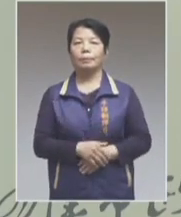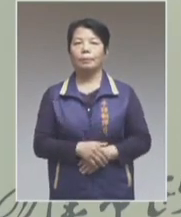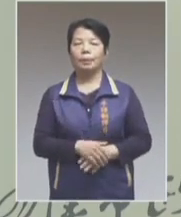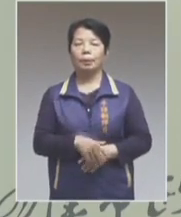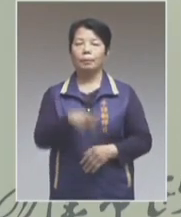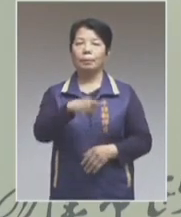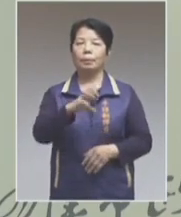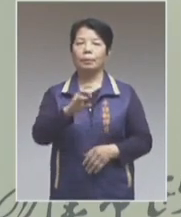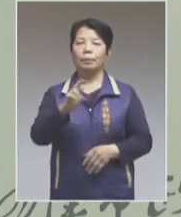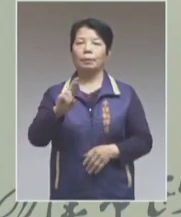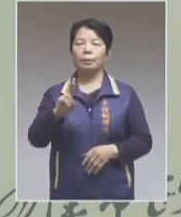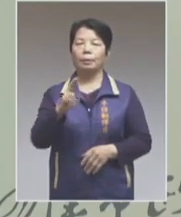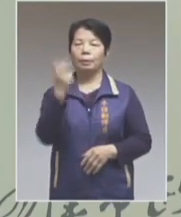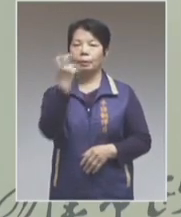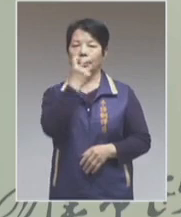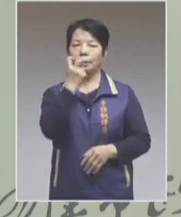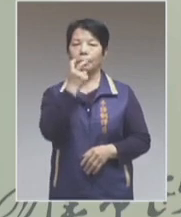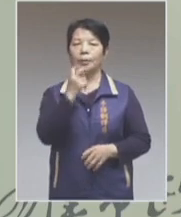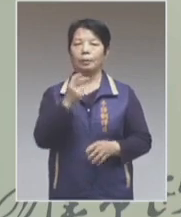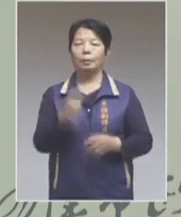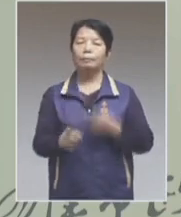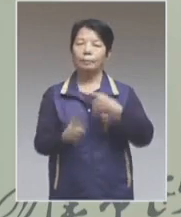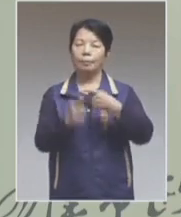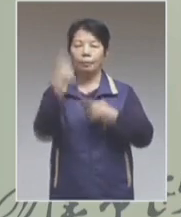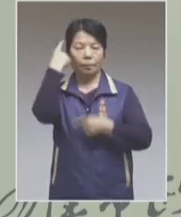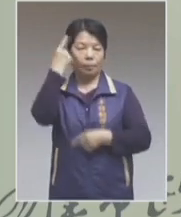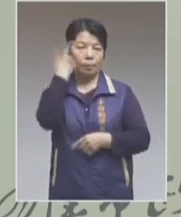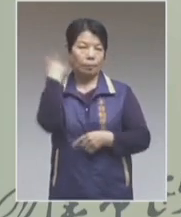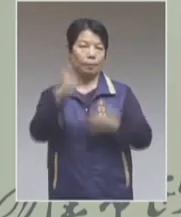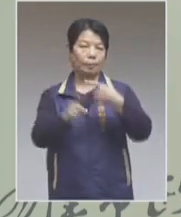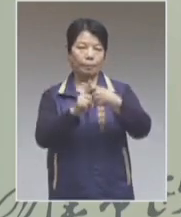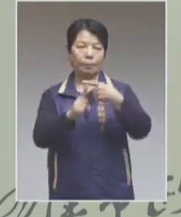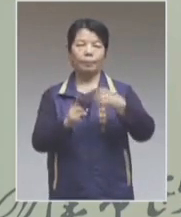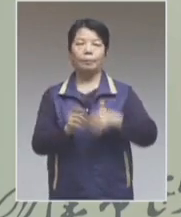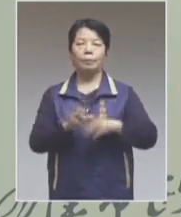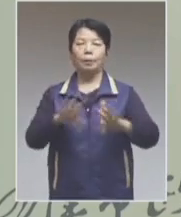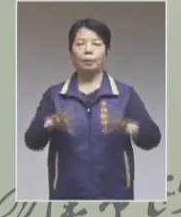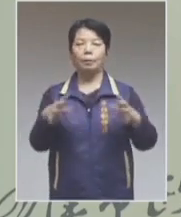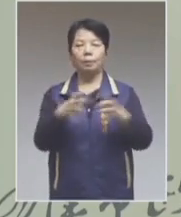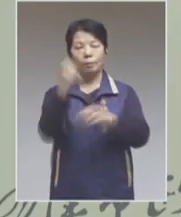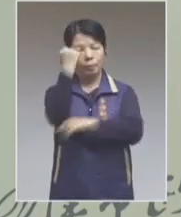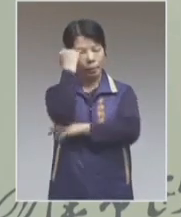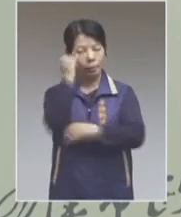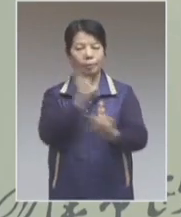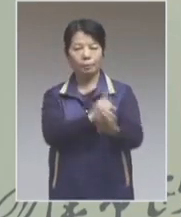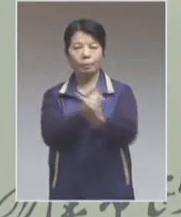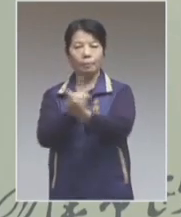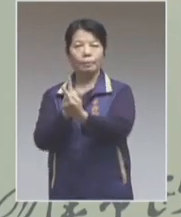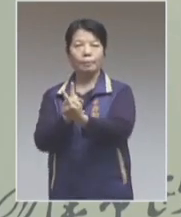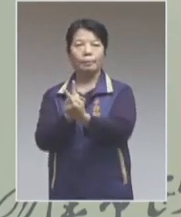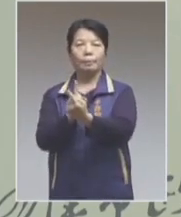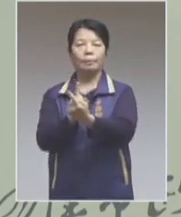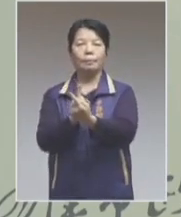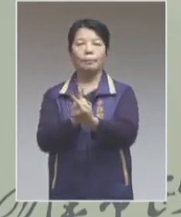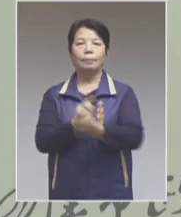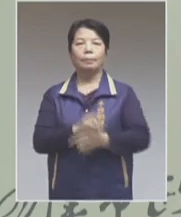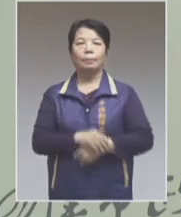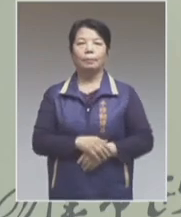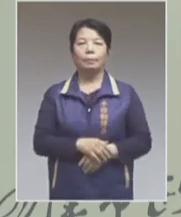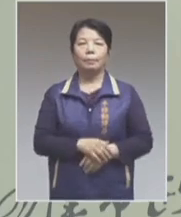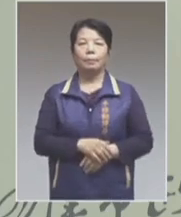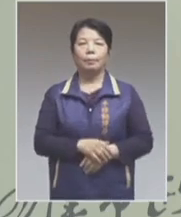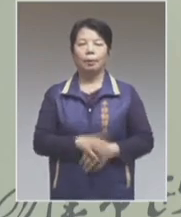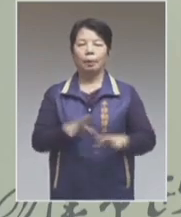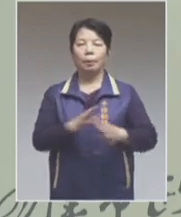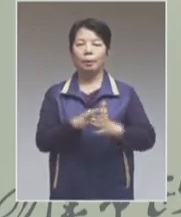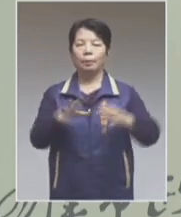PCR 裁剪结果在昨天确诊，好、哦，那他的同住家人密切接触者我们已